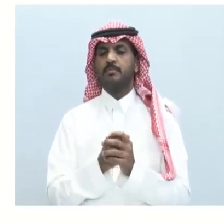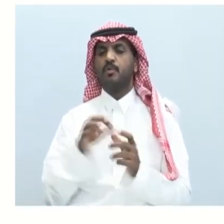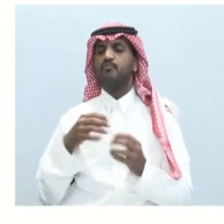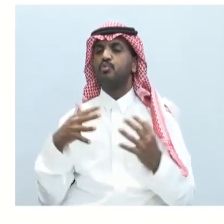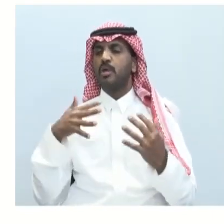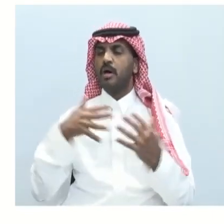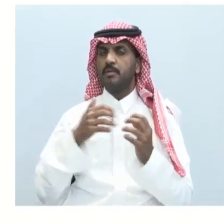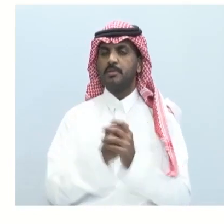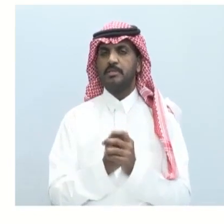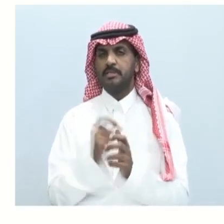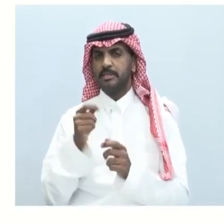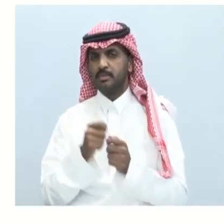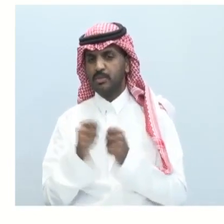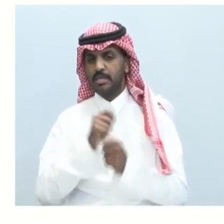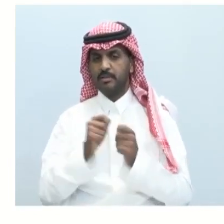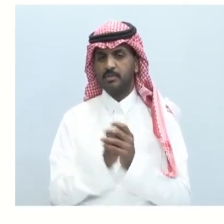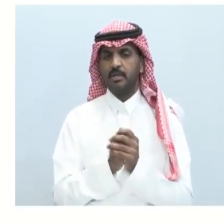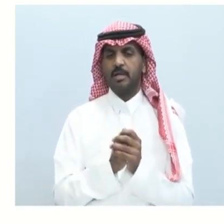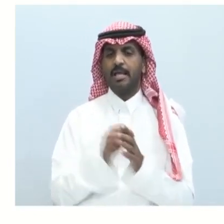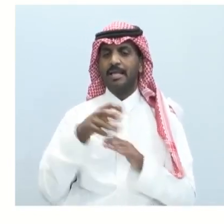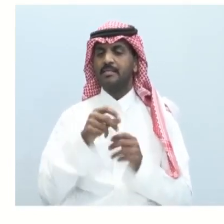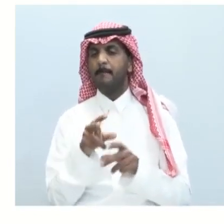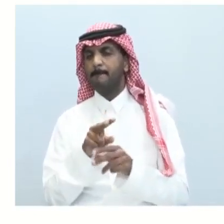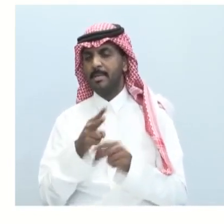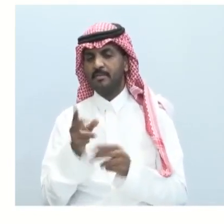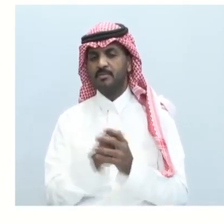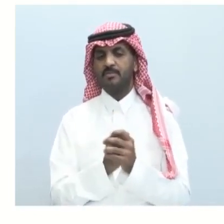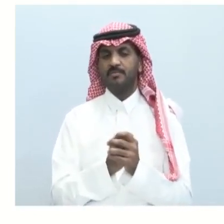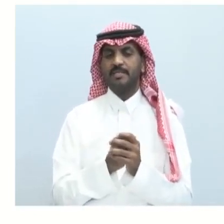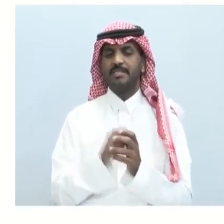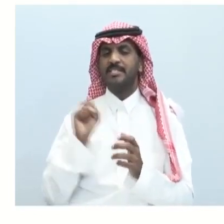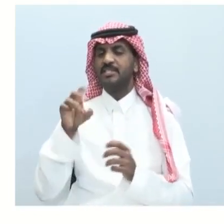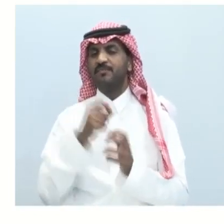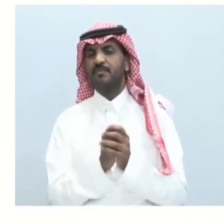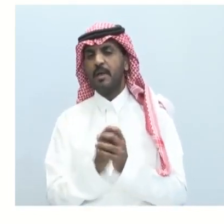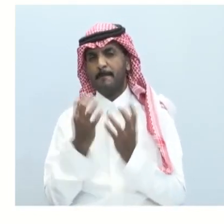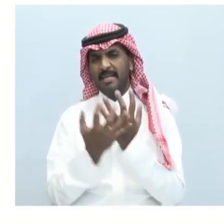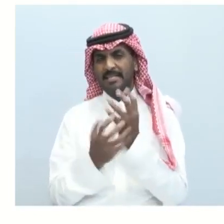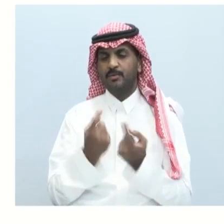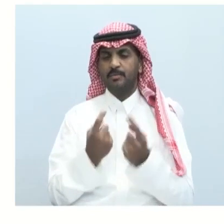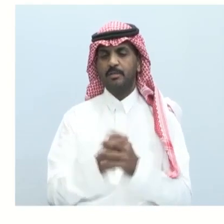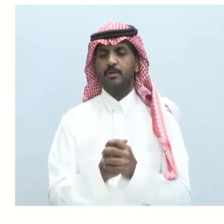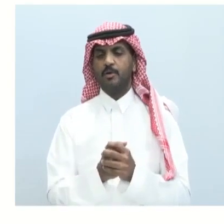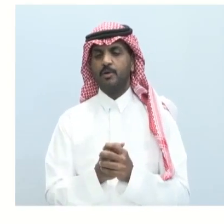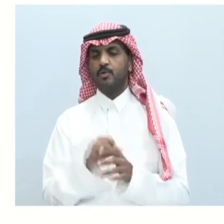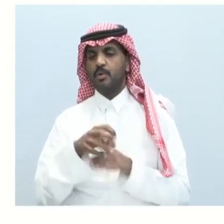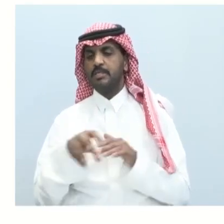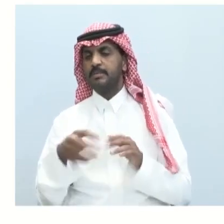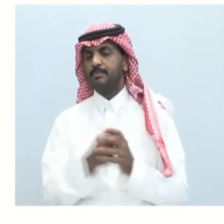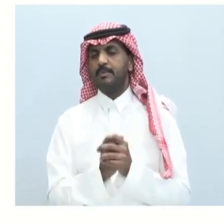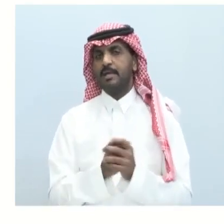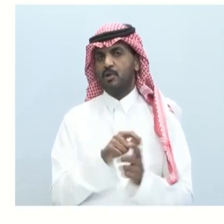ويستخدم مصطلح القسم بدلا من الشعبه في تصنيف البكتيريا والنبات يقسم العلماء المصنفات